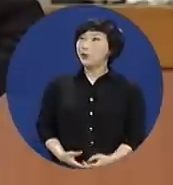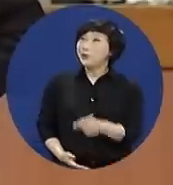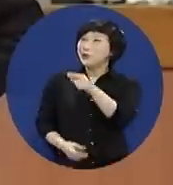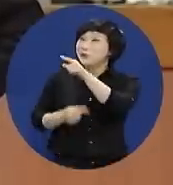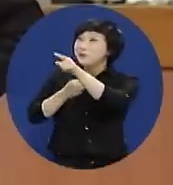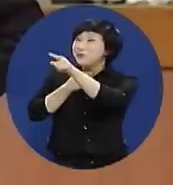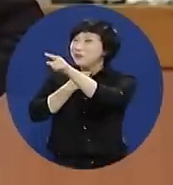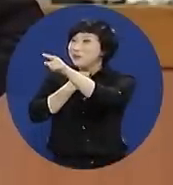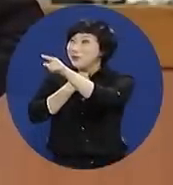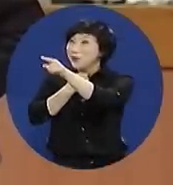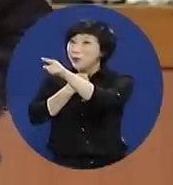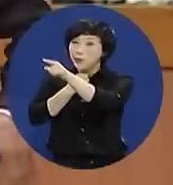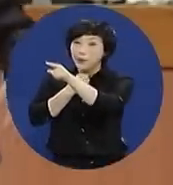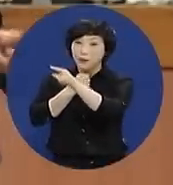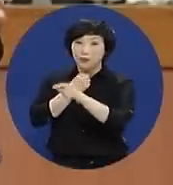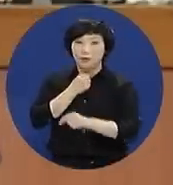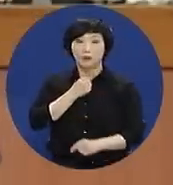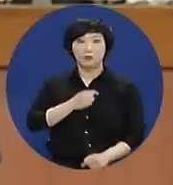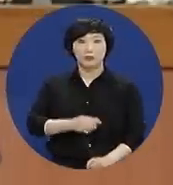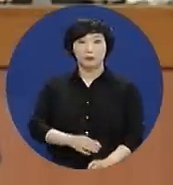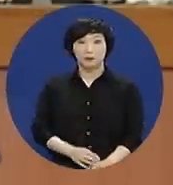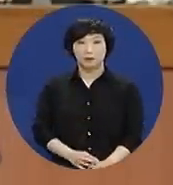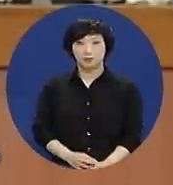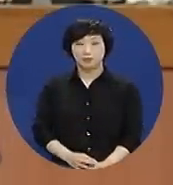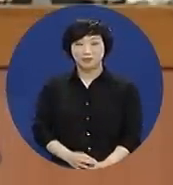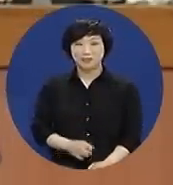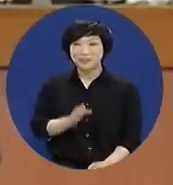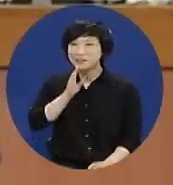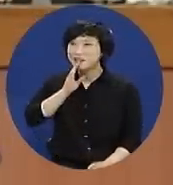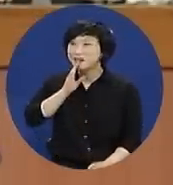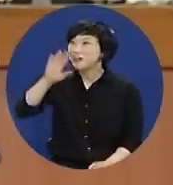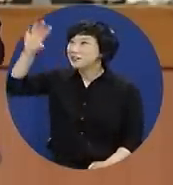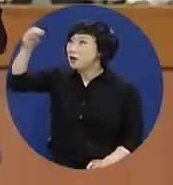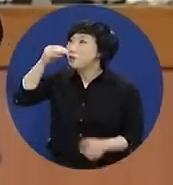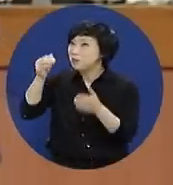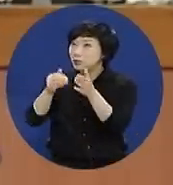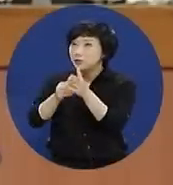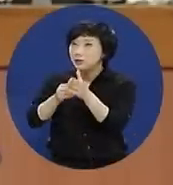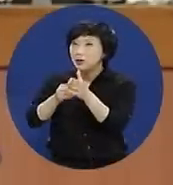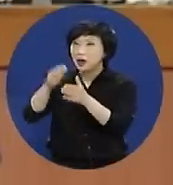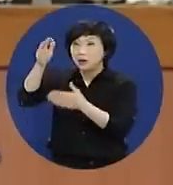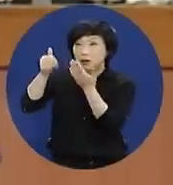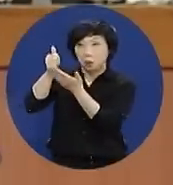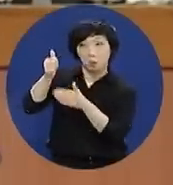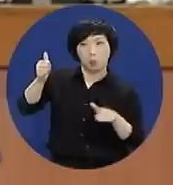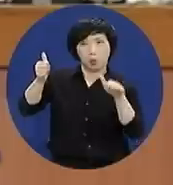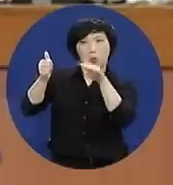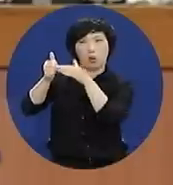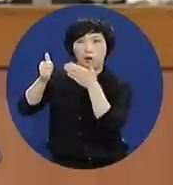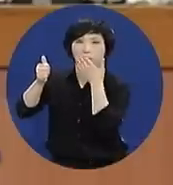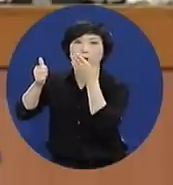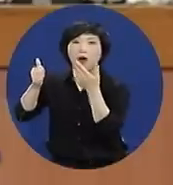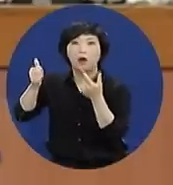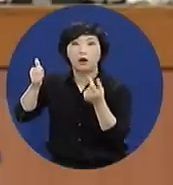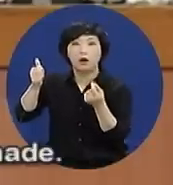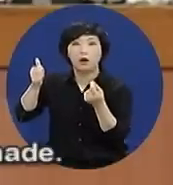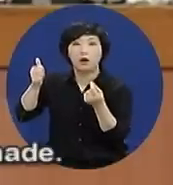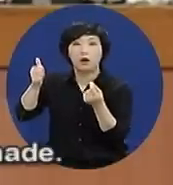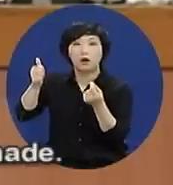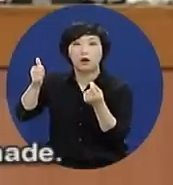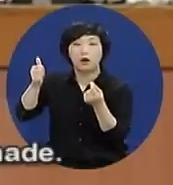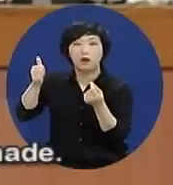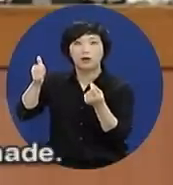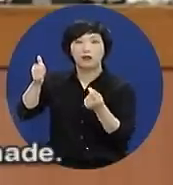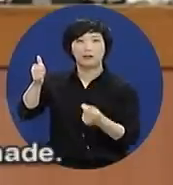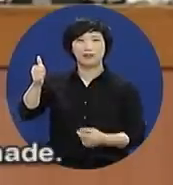によく目に親しくいかにも好ましかったのです食べると神の